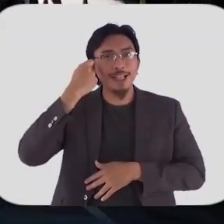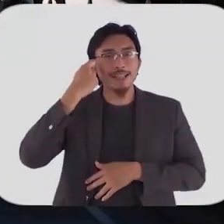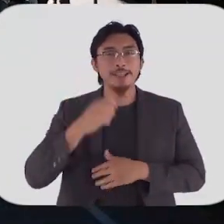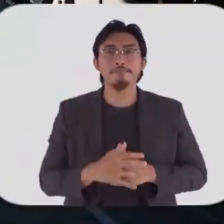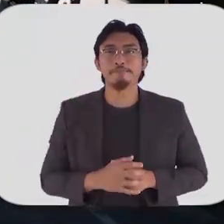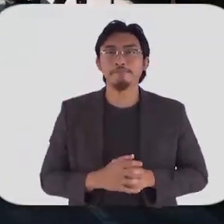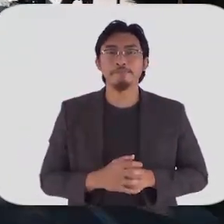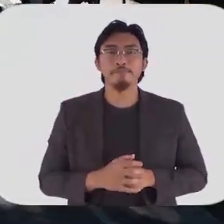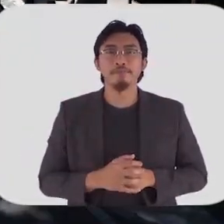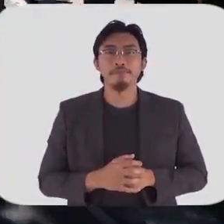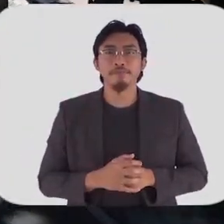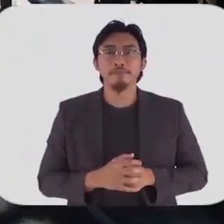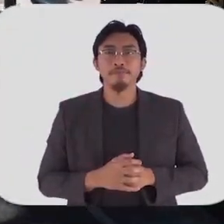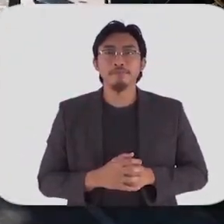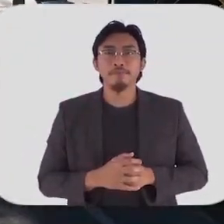keberlangsungan hidup.